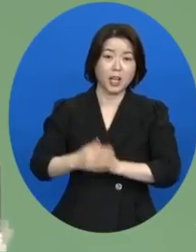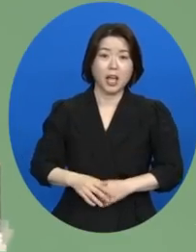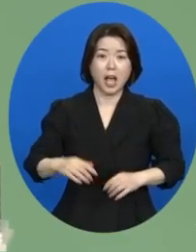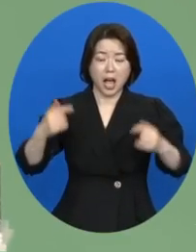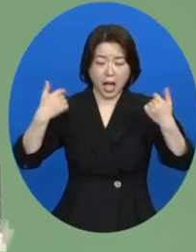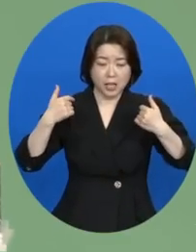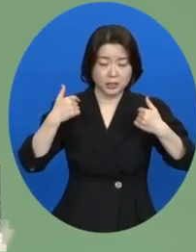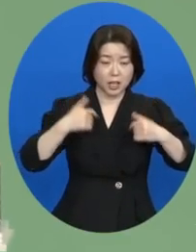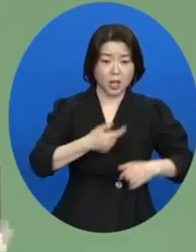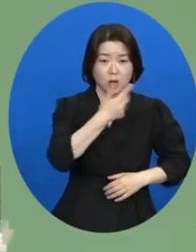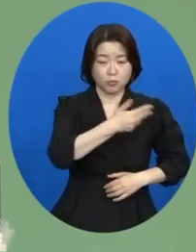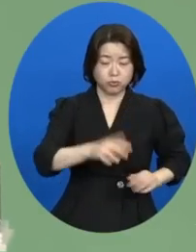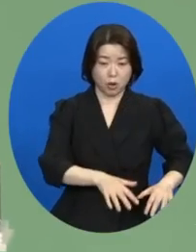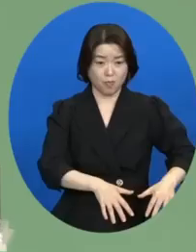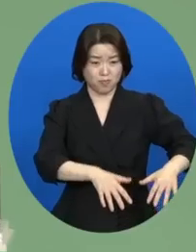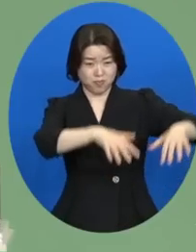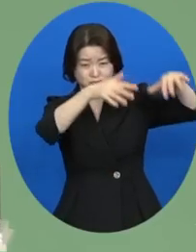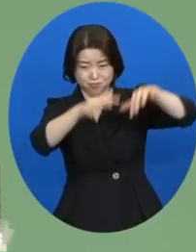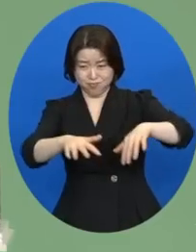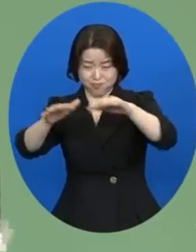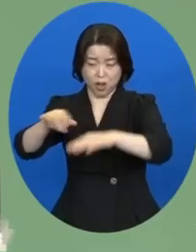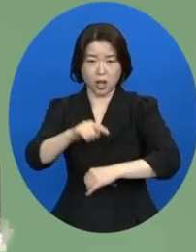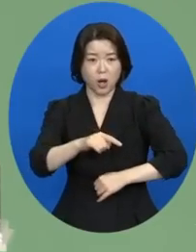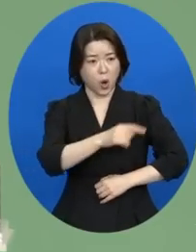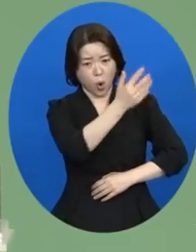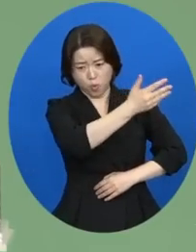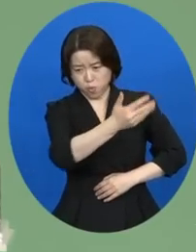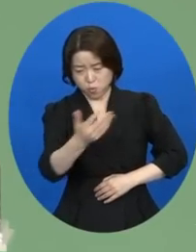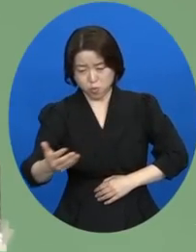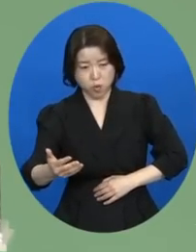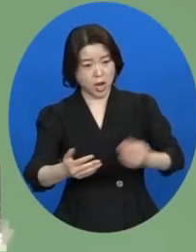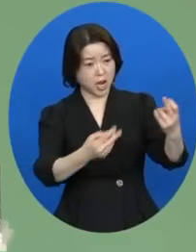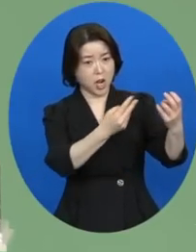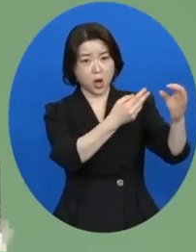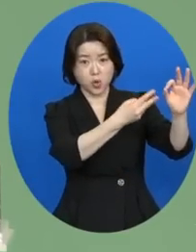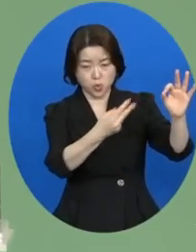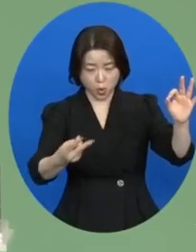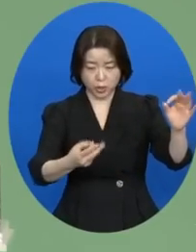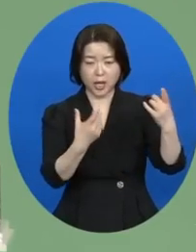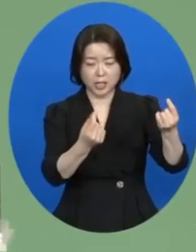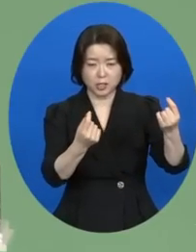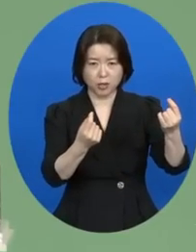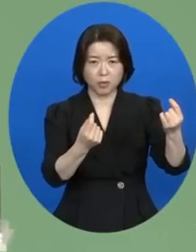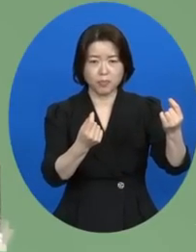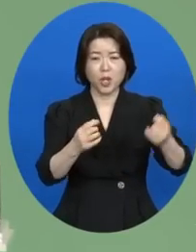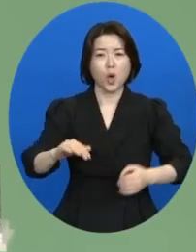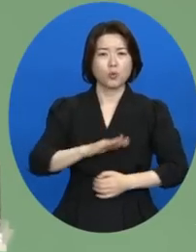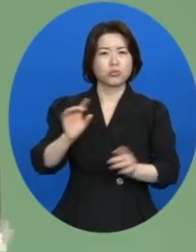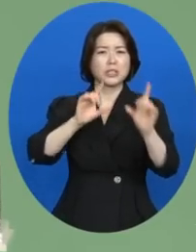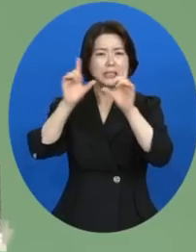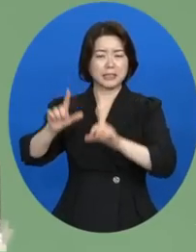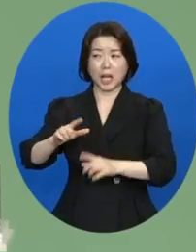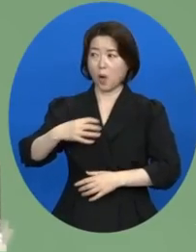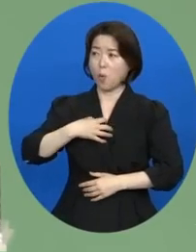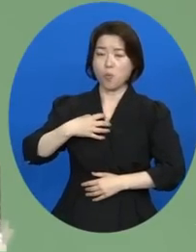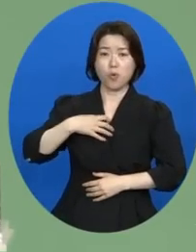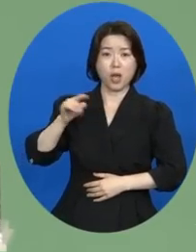강한 물결을 일으키며 내려오는 요단강과 같은 우리의 삶의